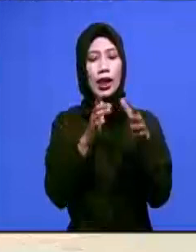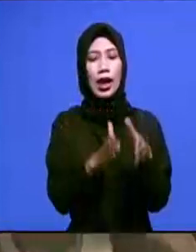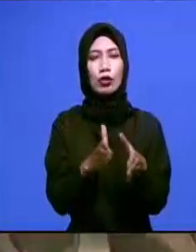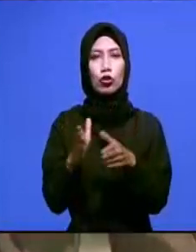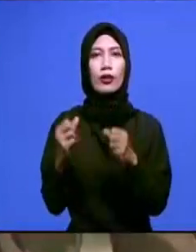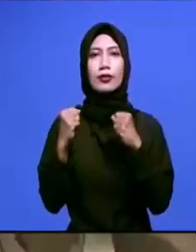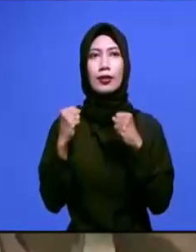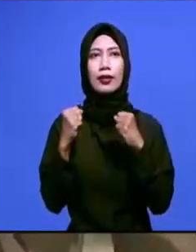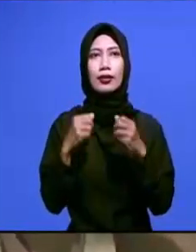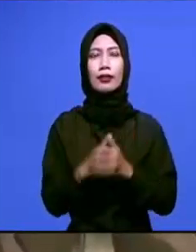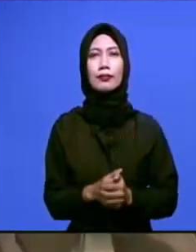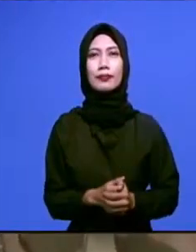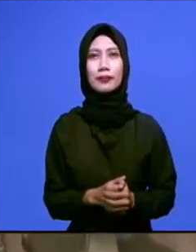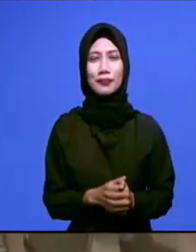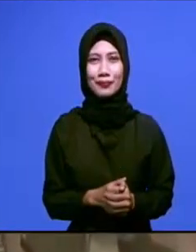dijaga.